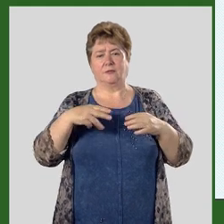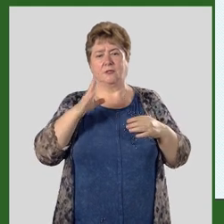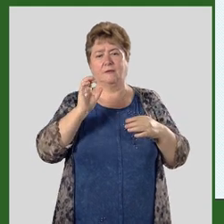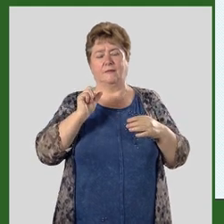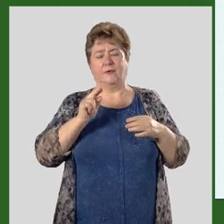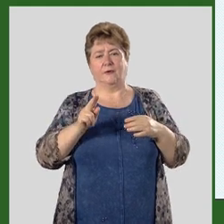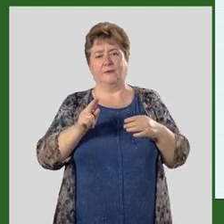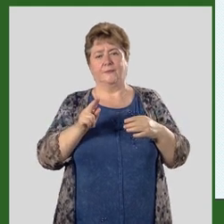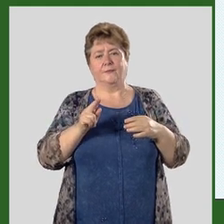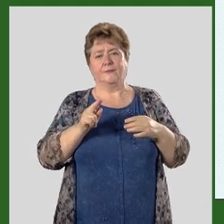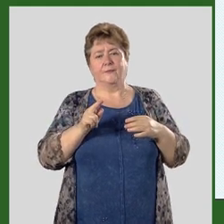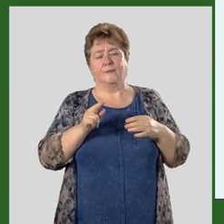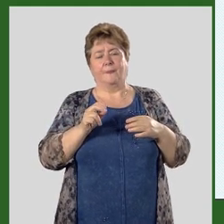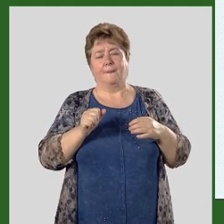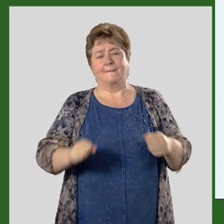века.